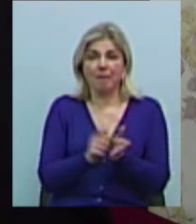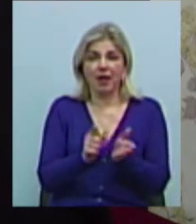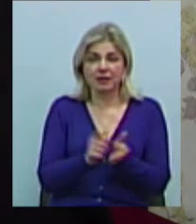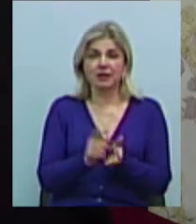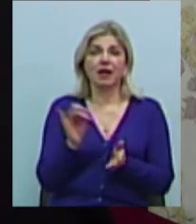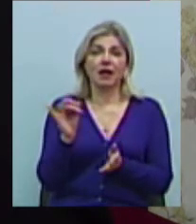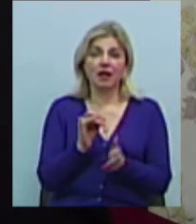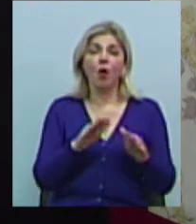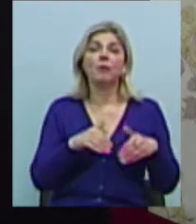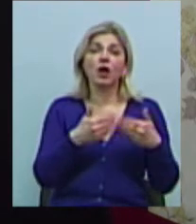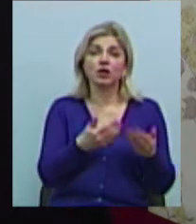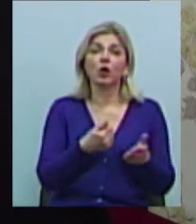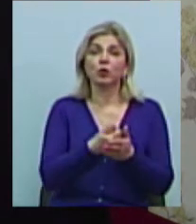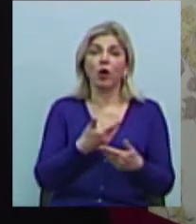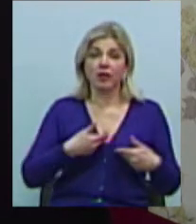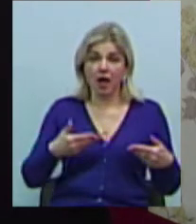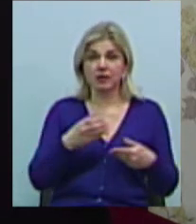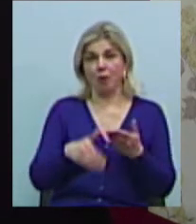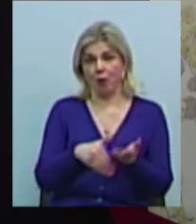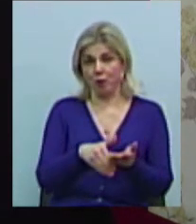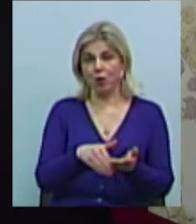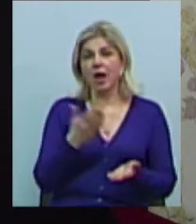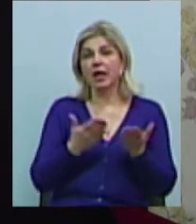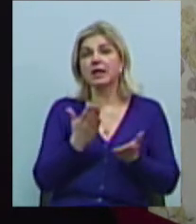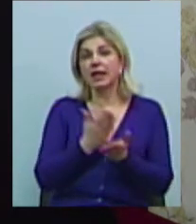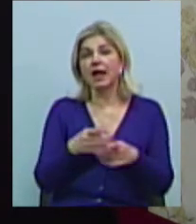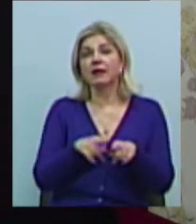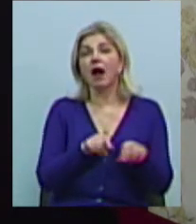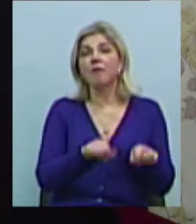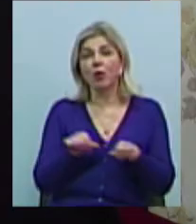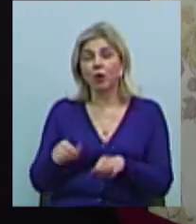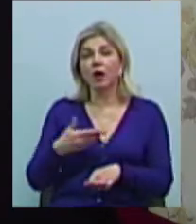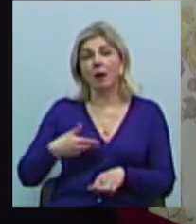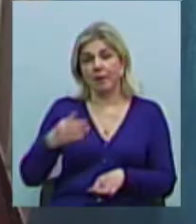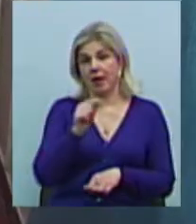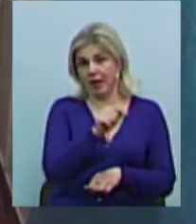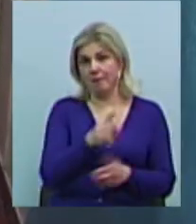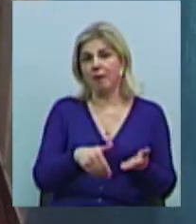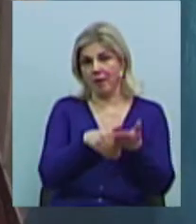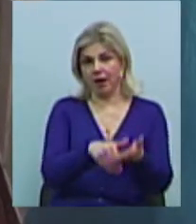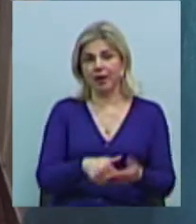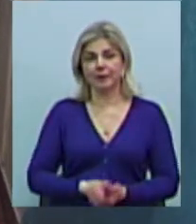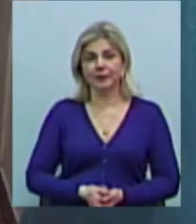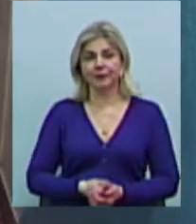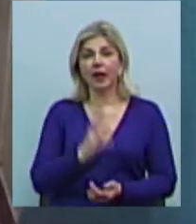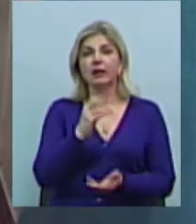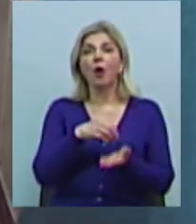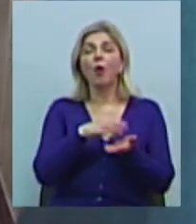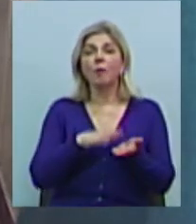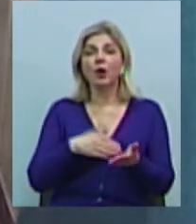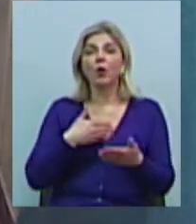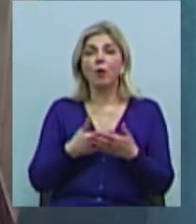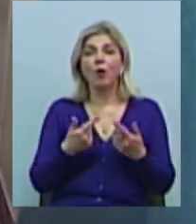і звертаються до нас по допомогу. Якщо в нас є така можливість, ми їм допомагаємо. На обліку громадської